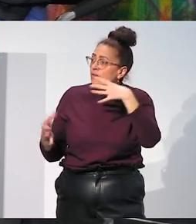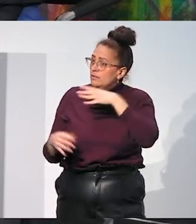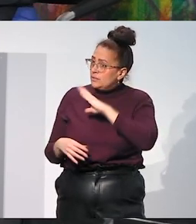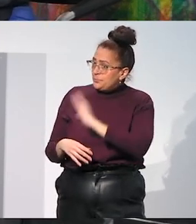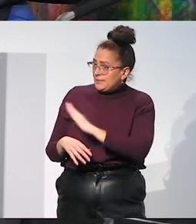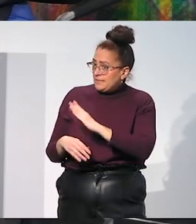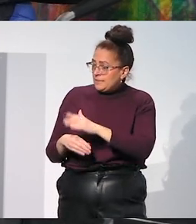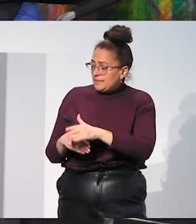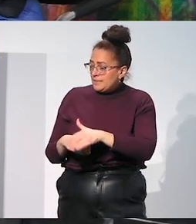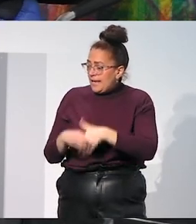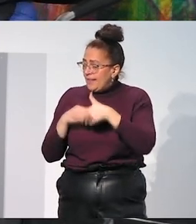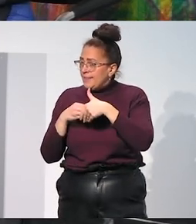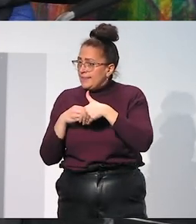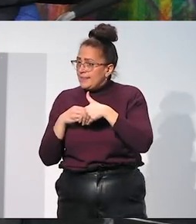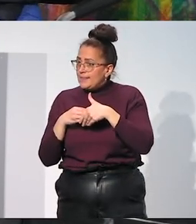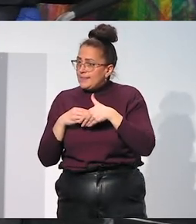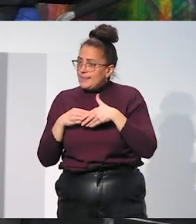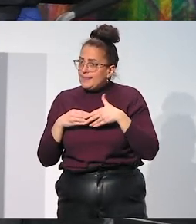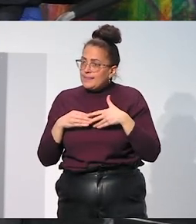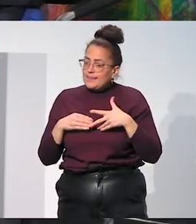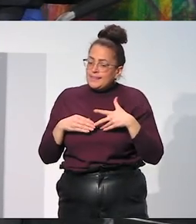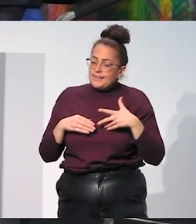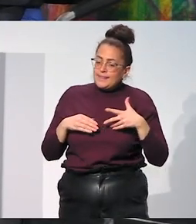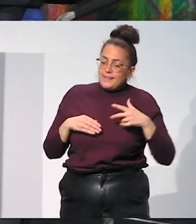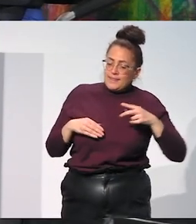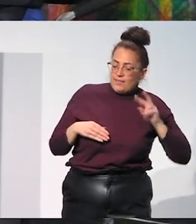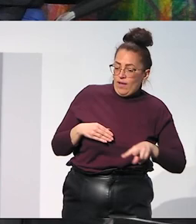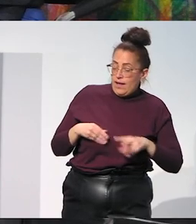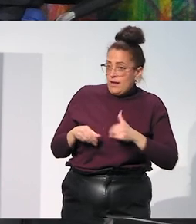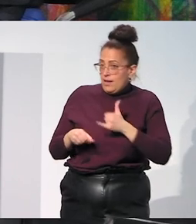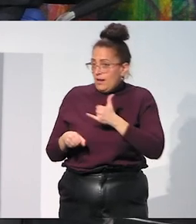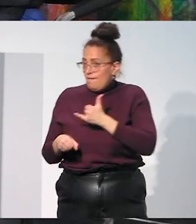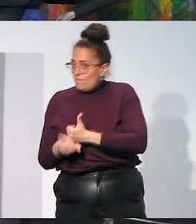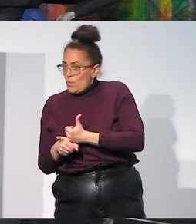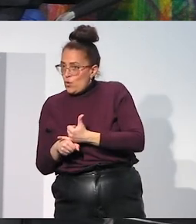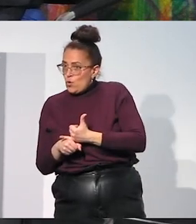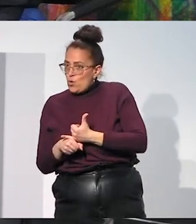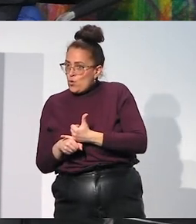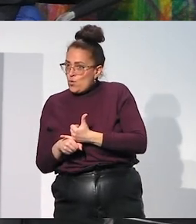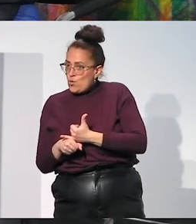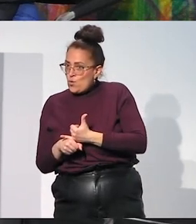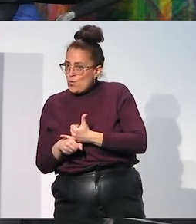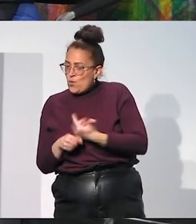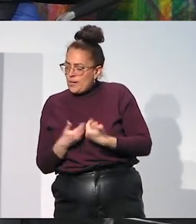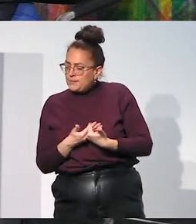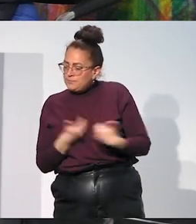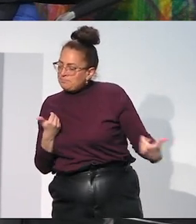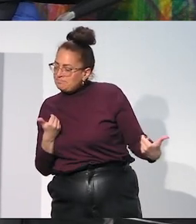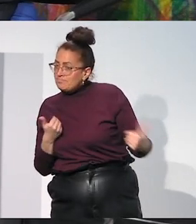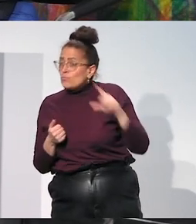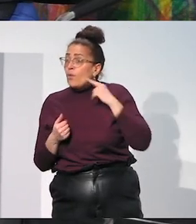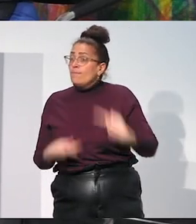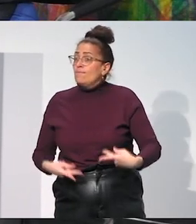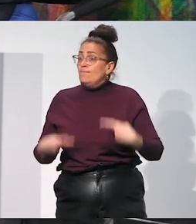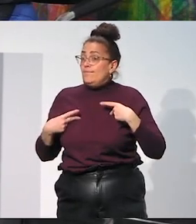garde-fou de ce qu'on pourrait peut-être le garde-fou de l'autobiographie, oui. Puisque